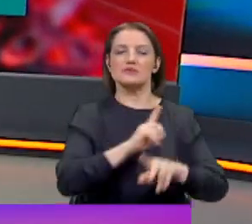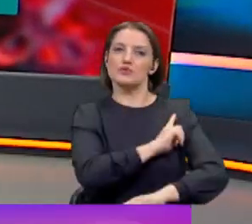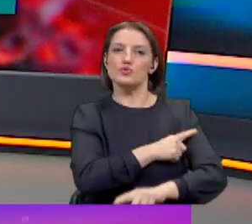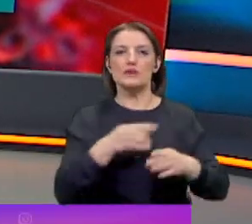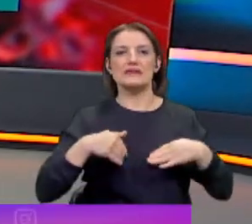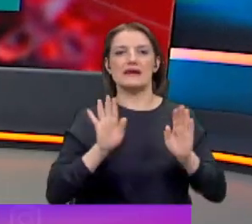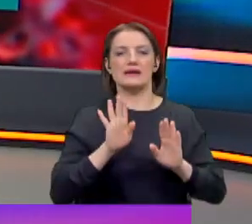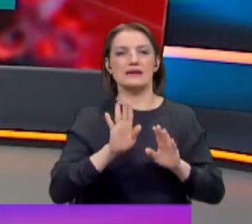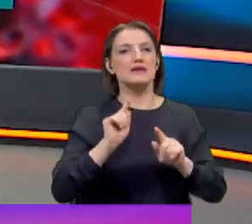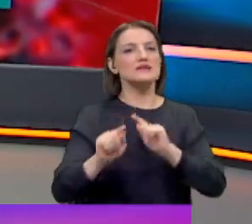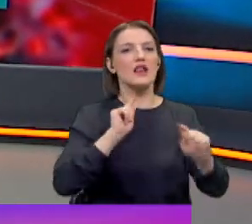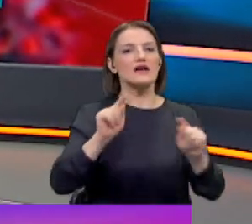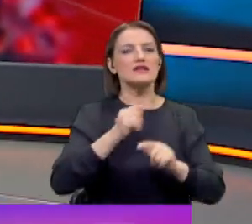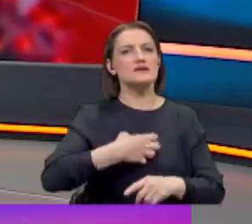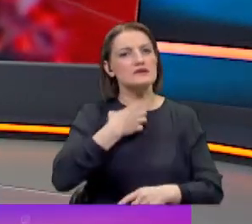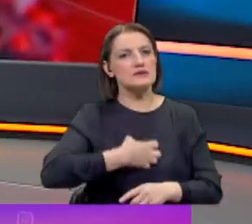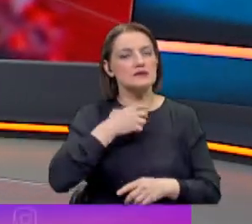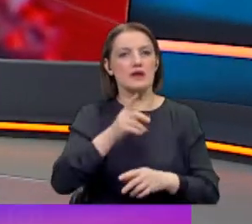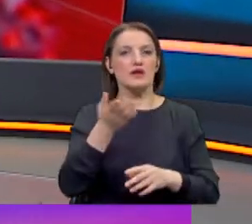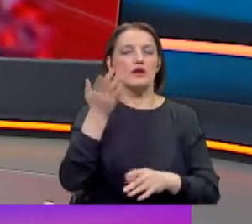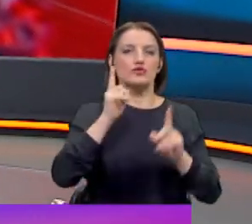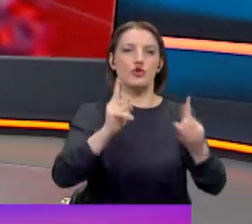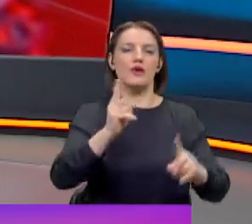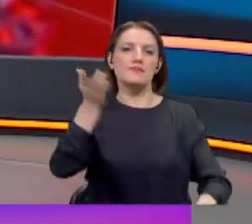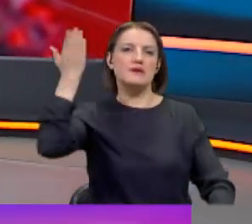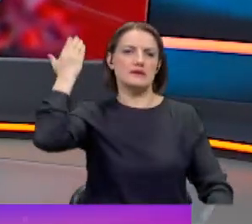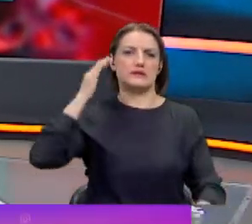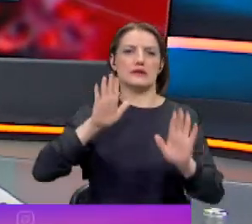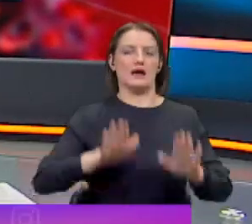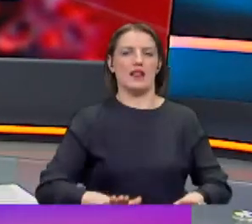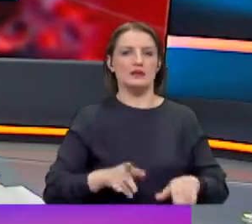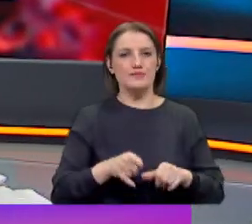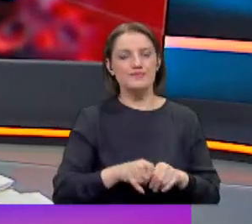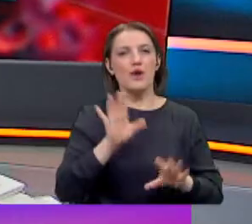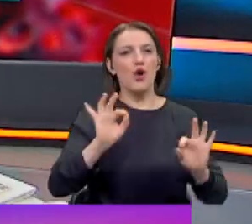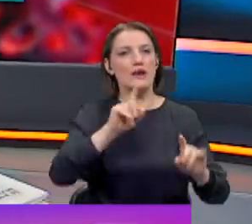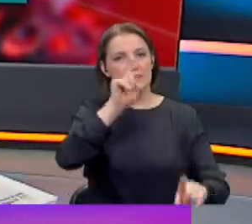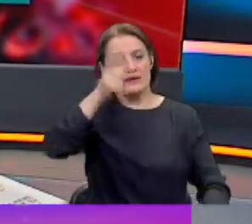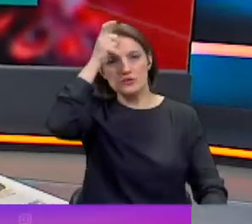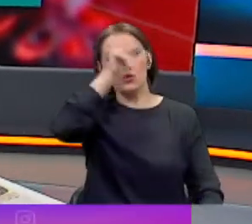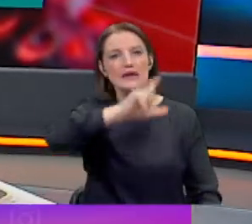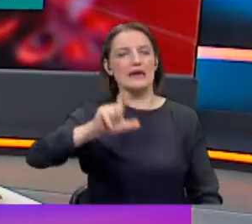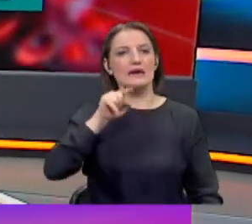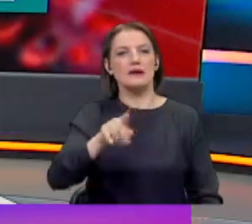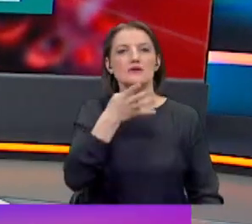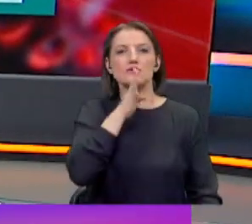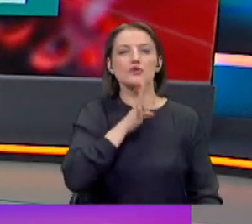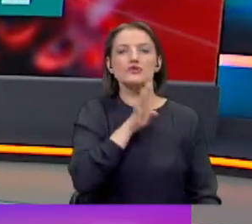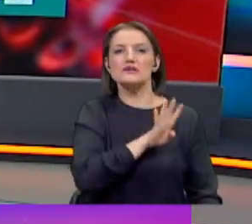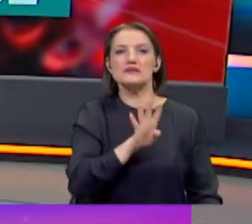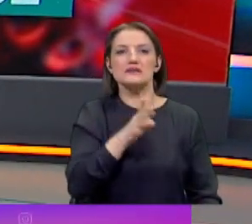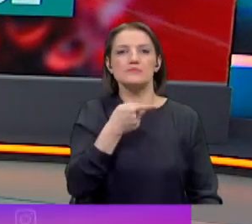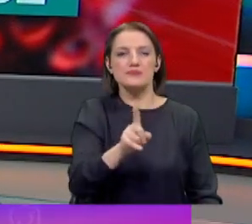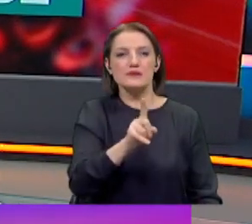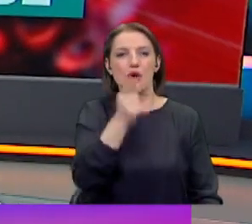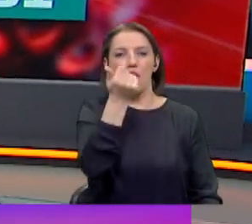verici dönemi artık geride kaldı bizde bir yandan Öyle mi diyelim Türkiye'nin tablosuna baktığımızda 440 bin